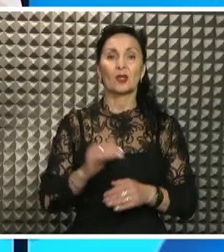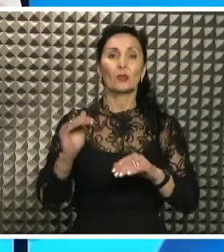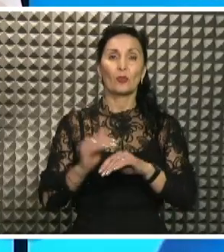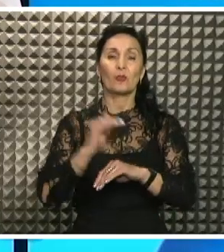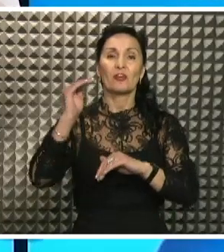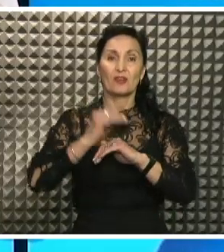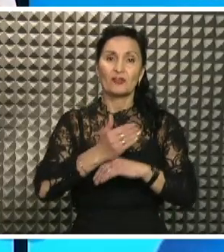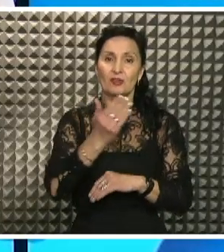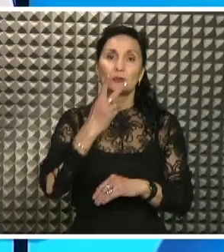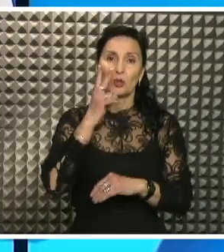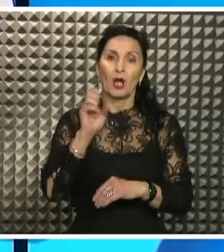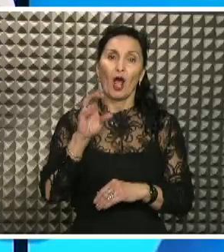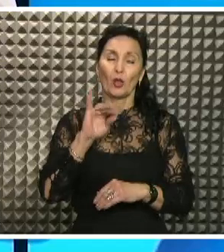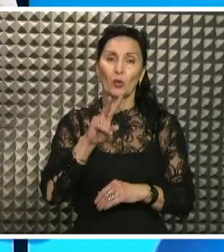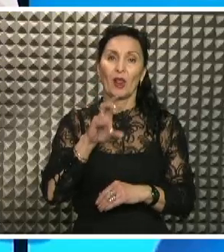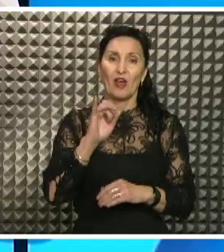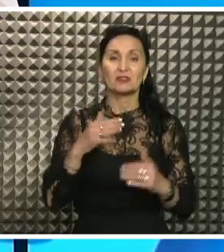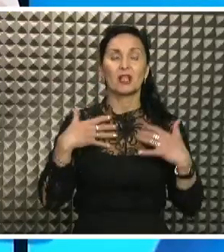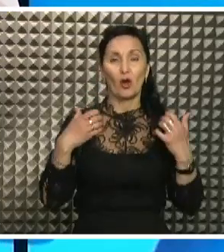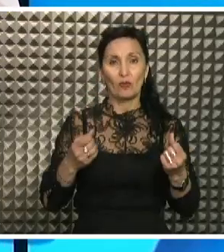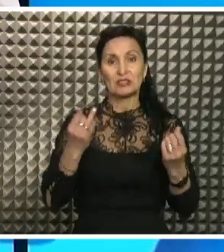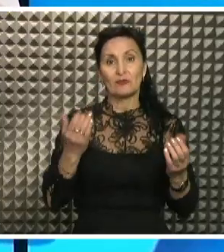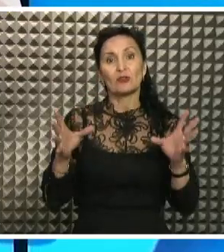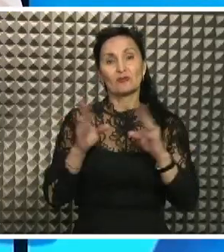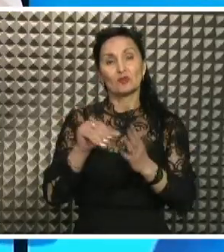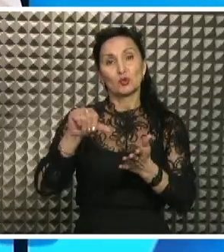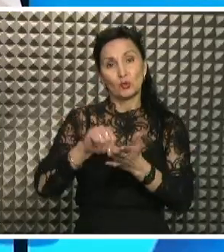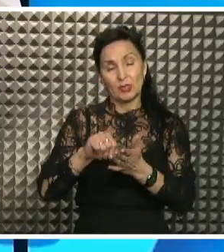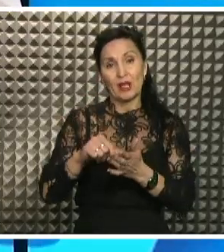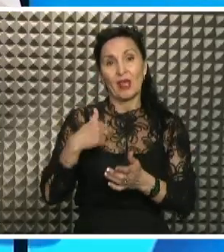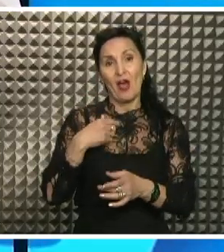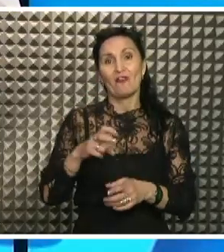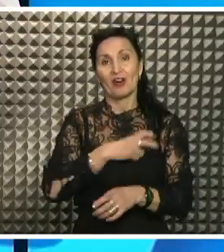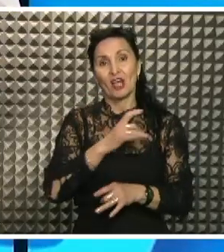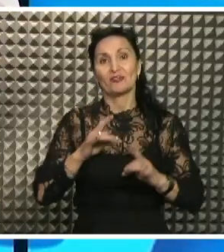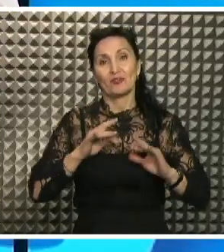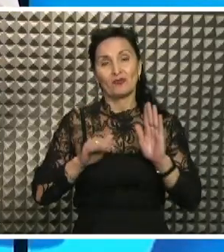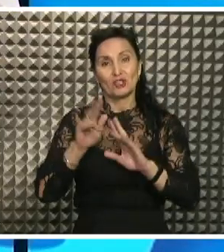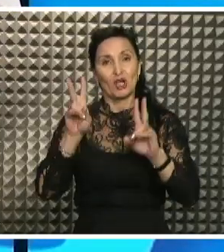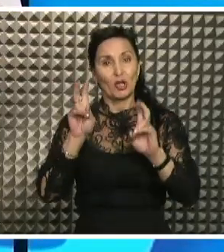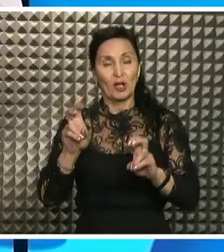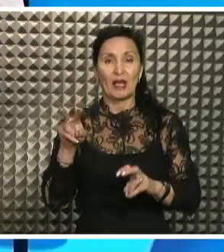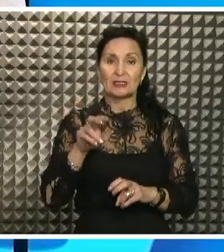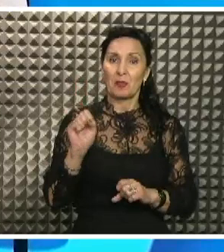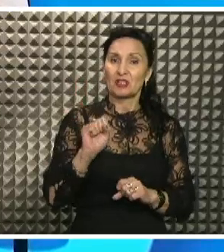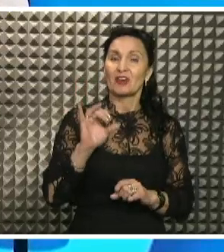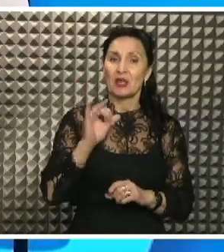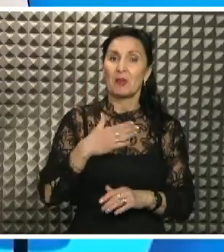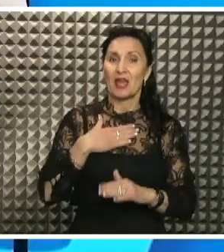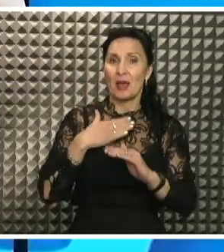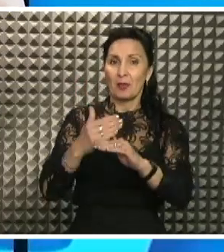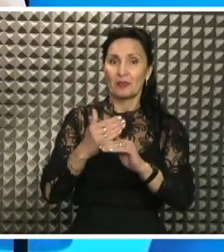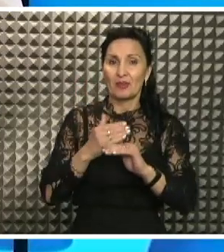Добрый вечер! Вы смотрите «Катунь Лайв Здоровье». И сегодня с вами в студии я, врач-невролог высшей категории Лариса Альмяшева и моя соведущая